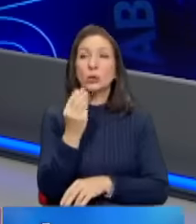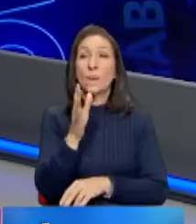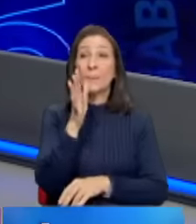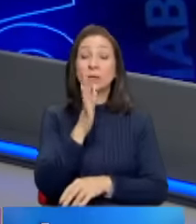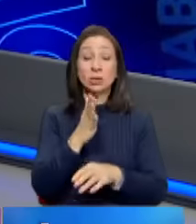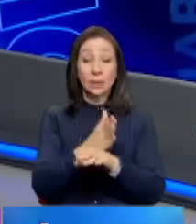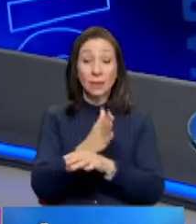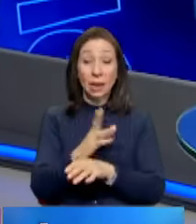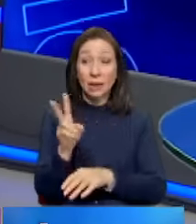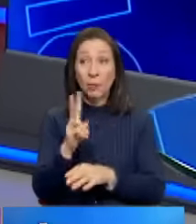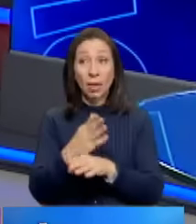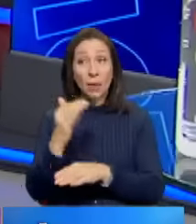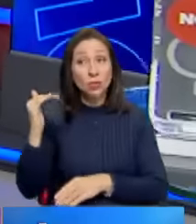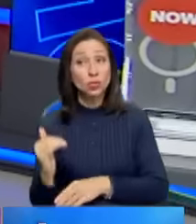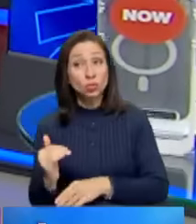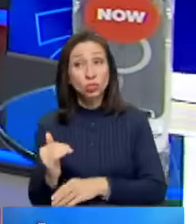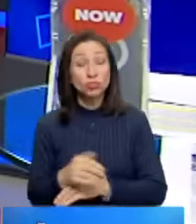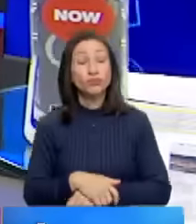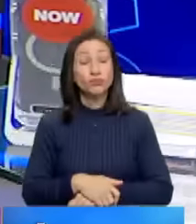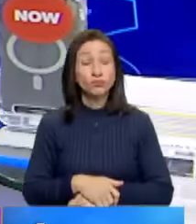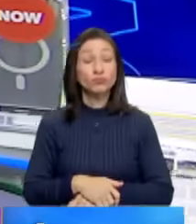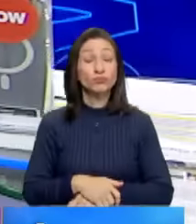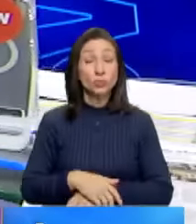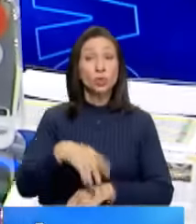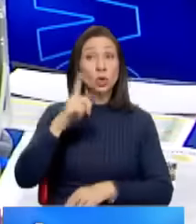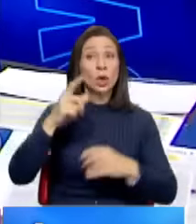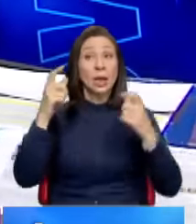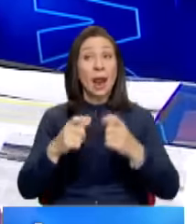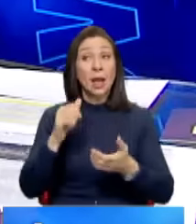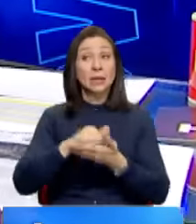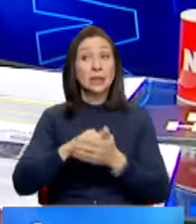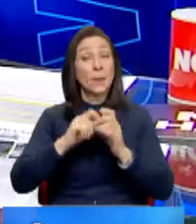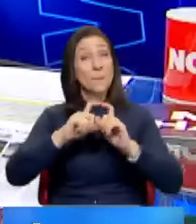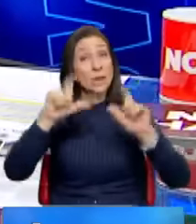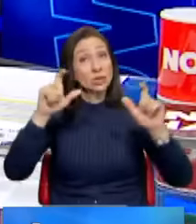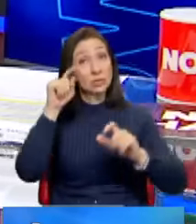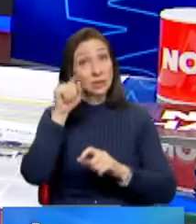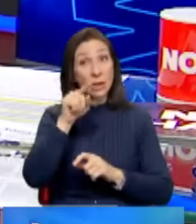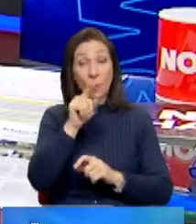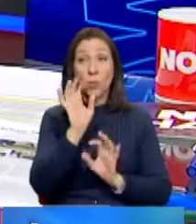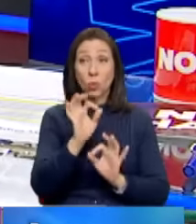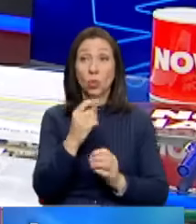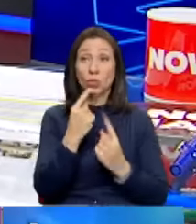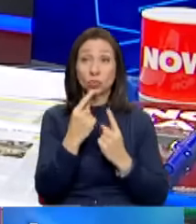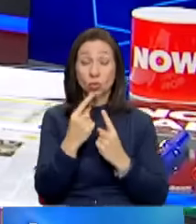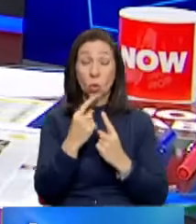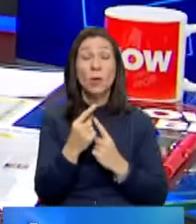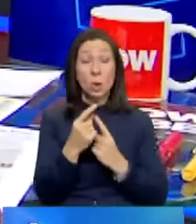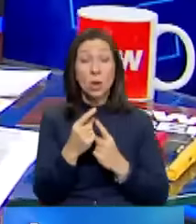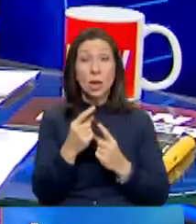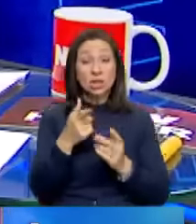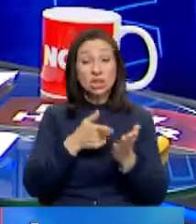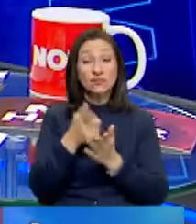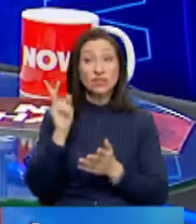500 ekmekten 20 ekmeğe düşmüş ve günün yerel gazete manşetlerinde de sür manşetlerinde de bu dert var. Şimdi